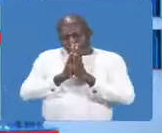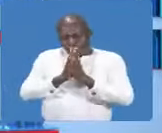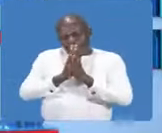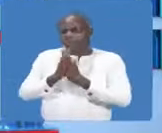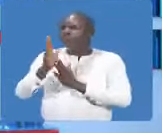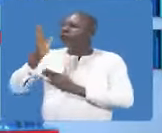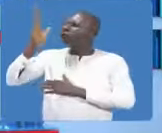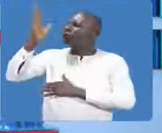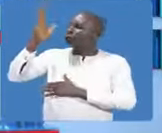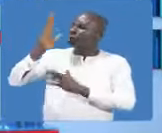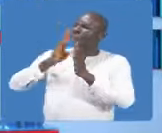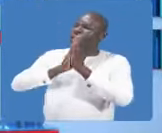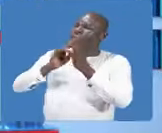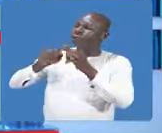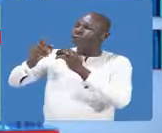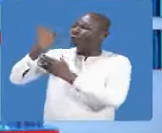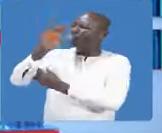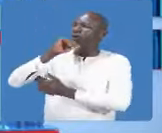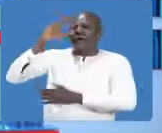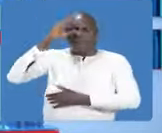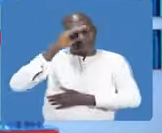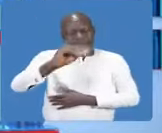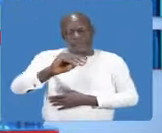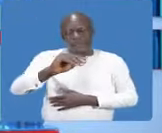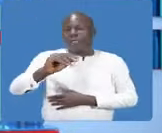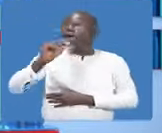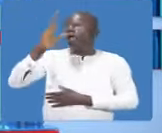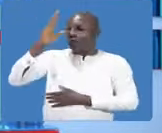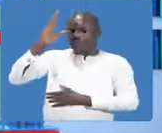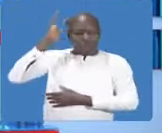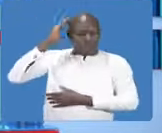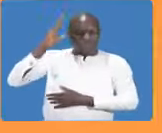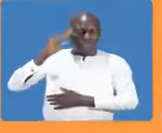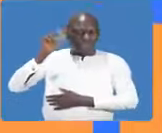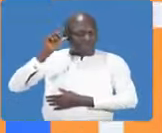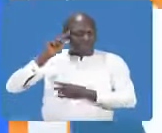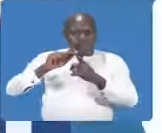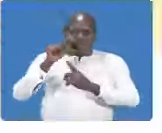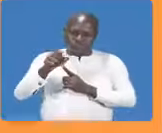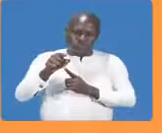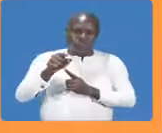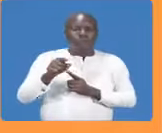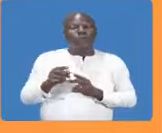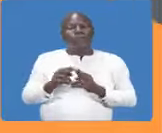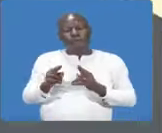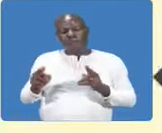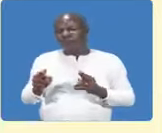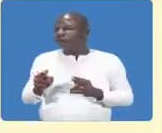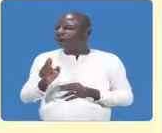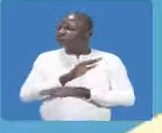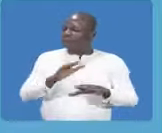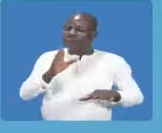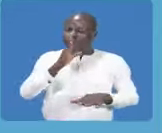chile unyame, ya bompa ye chile nyame, ya mompa yen chile nipa. Unyangupo ebetiu. Therefore, do not